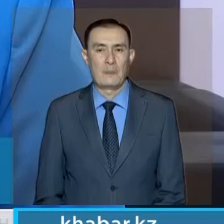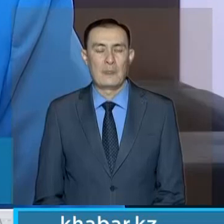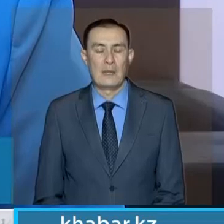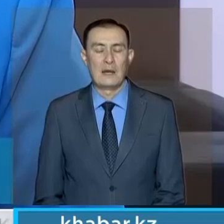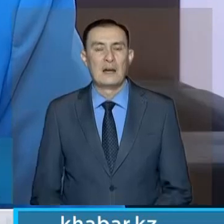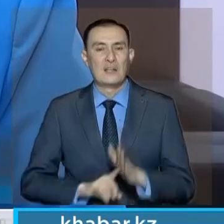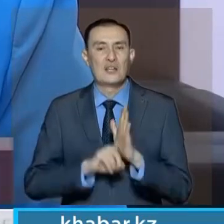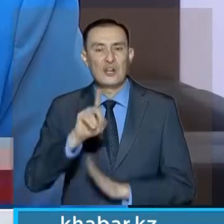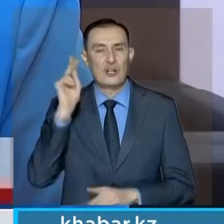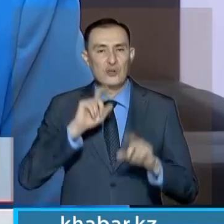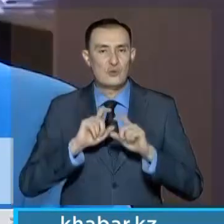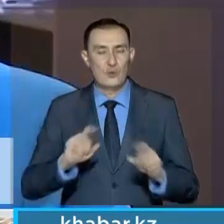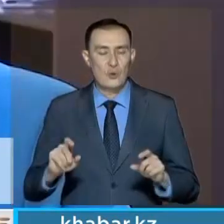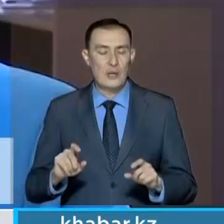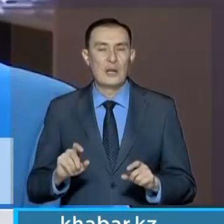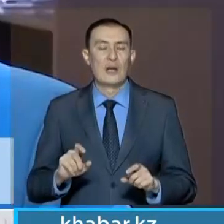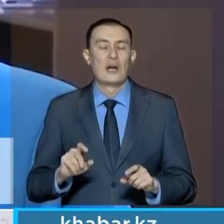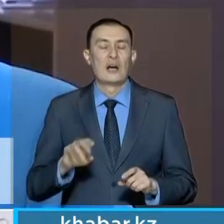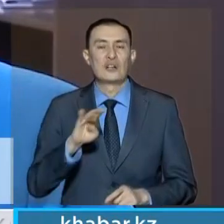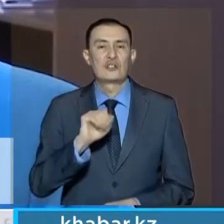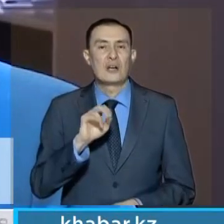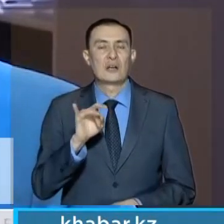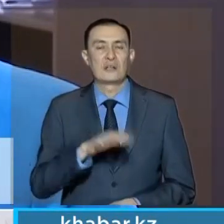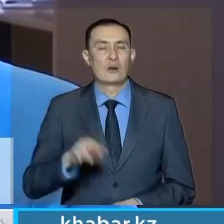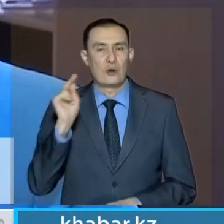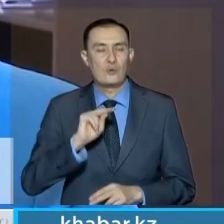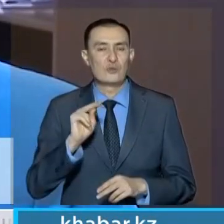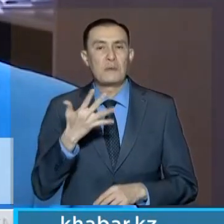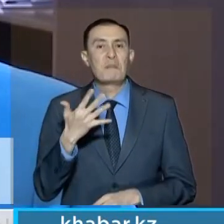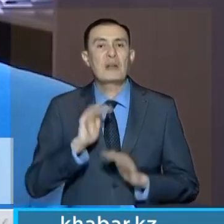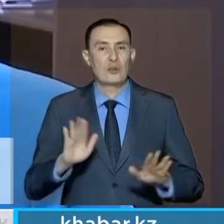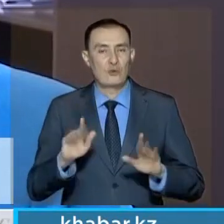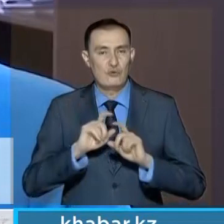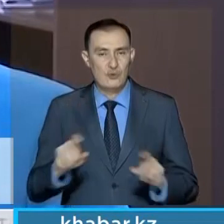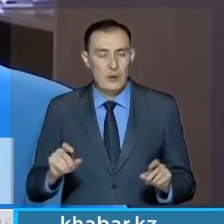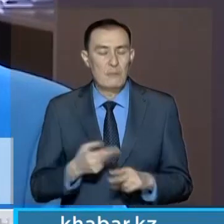В начальной школе на станции Байгул Жанаркинского района обучаются 5 детей,